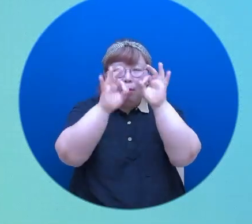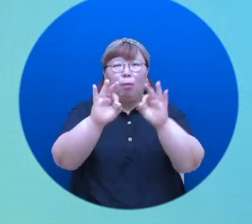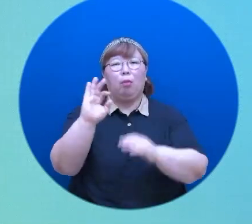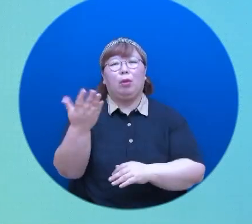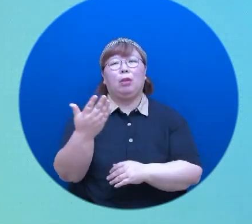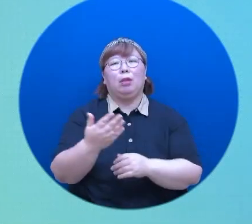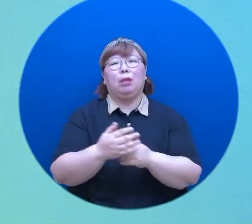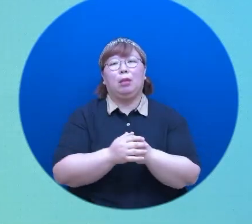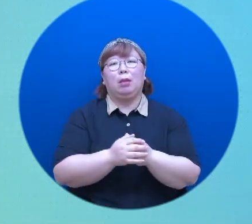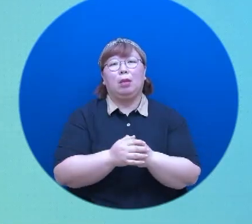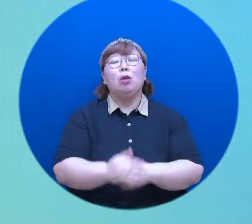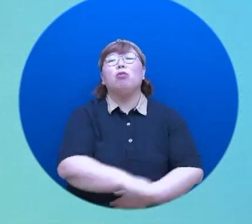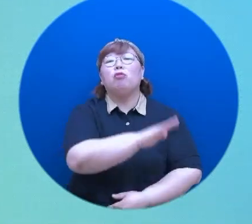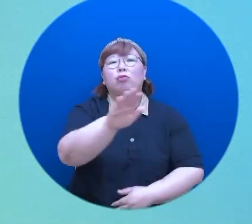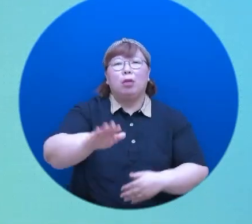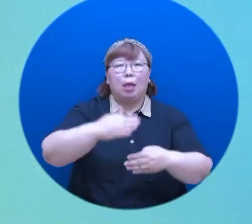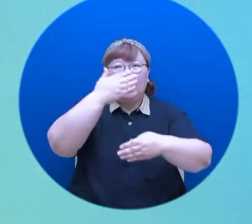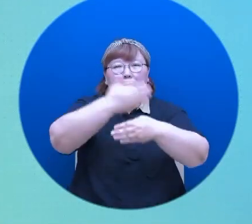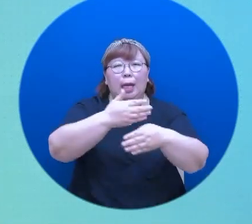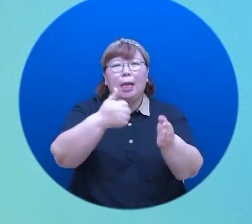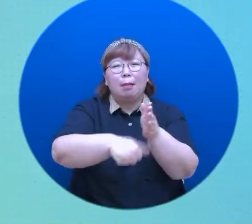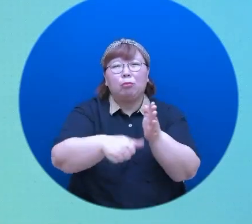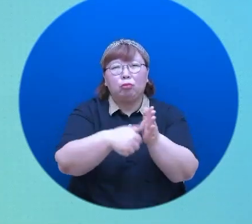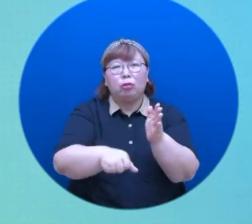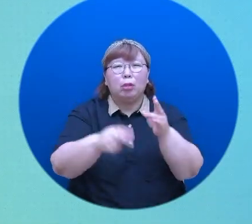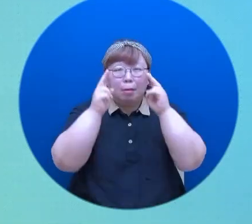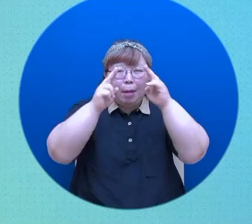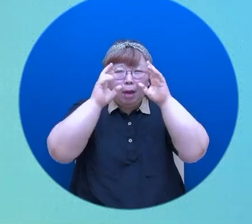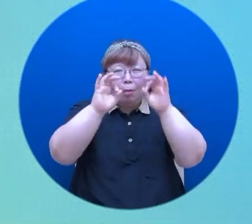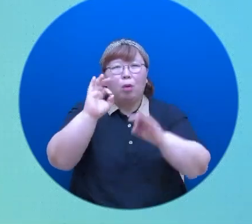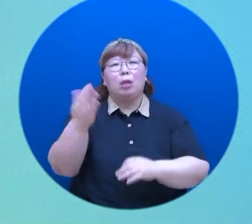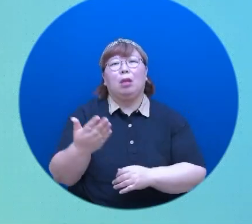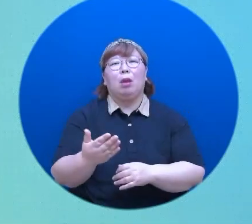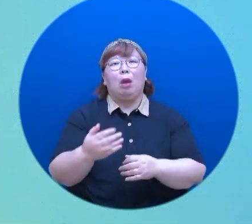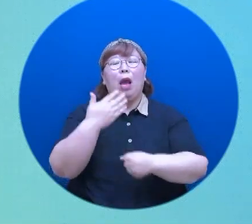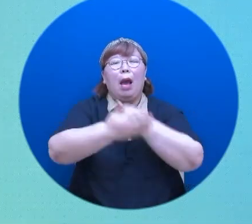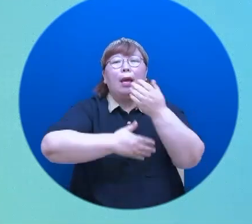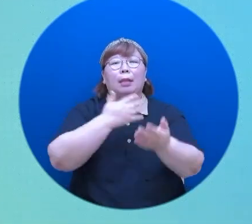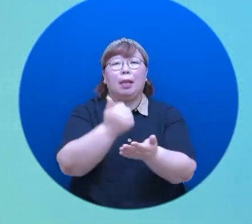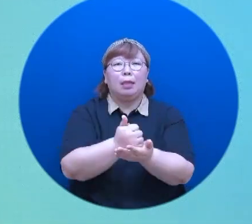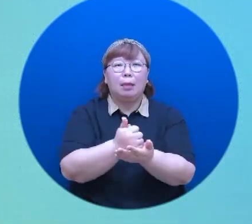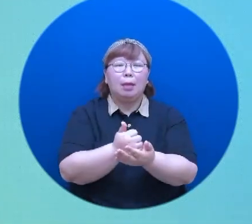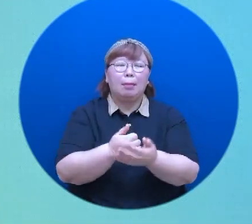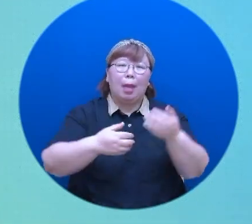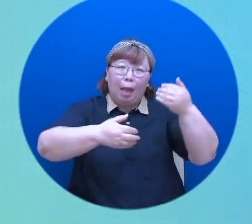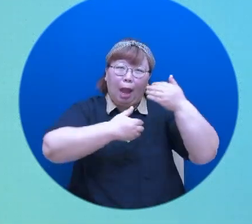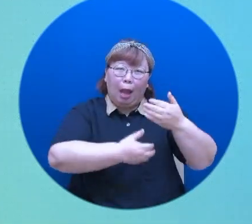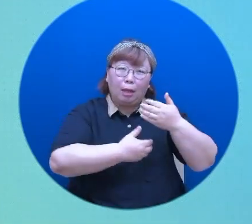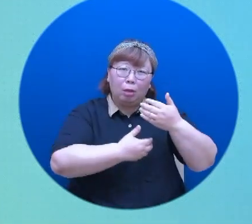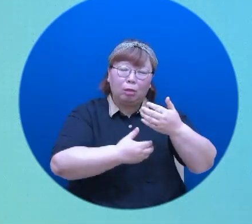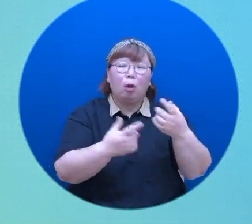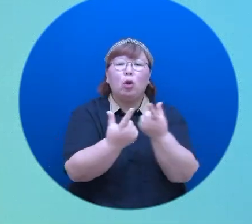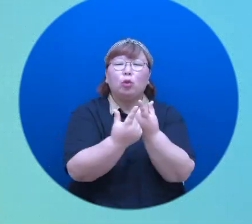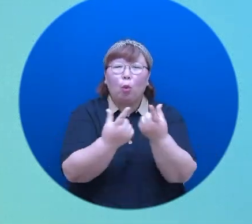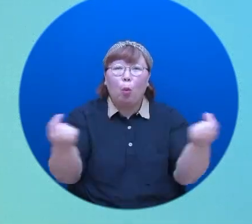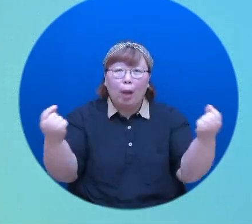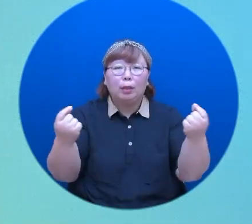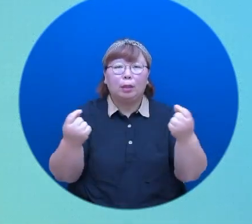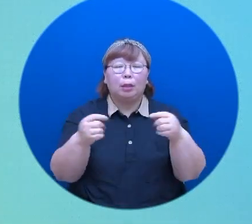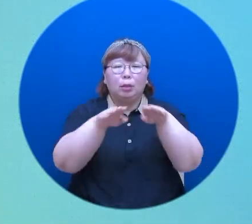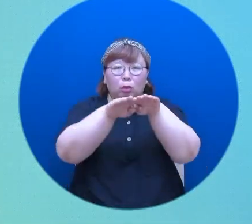관점으로 우리의 장애물을 바라봅니다. 하나님께 안겨서 하나님의 높이에서,